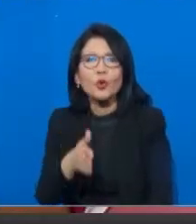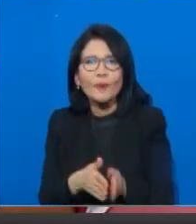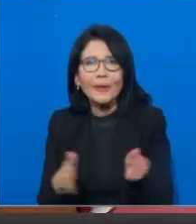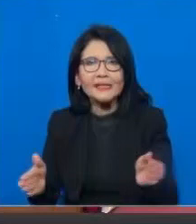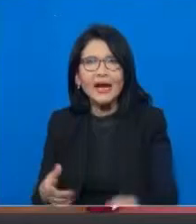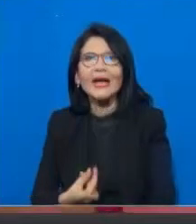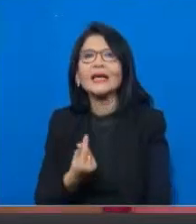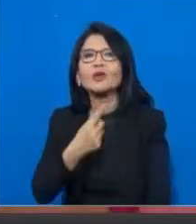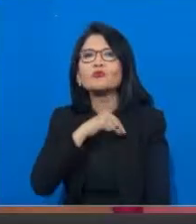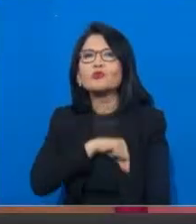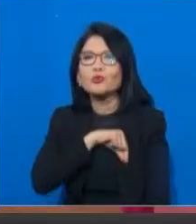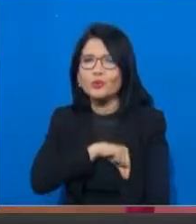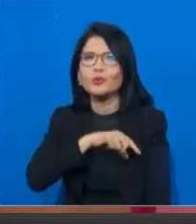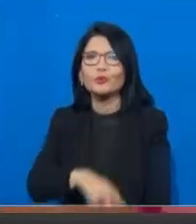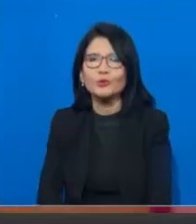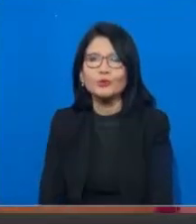hoki.